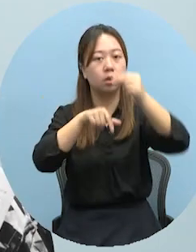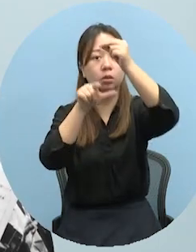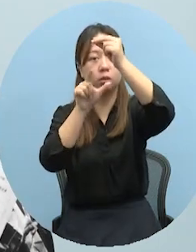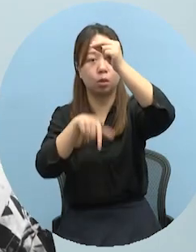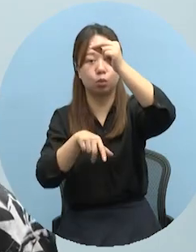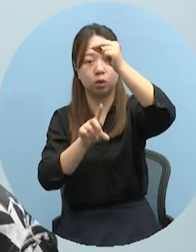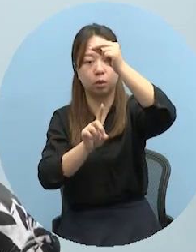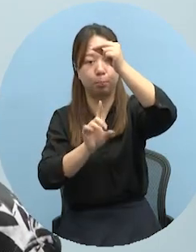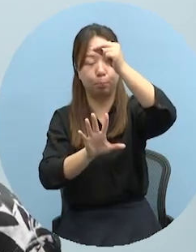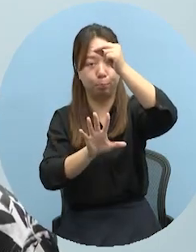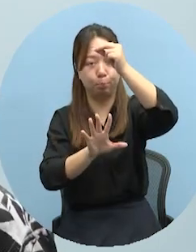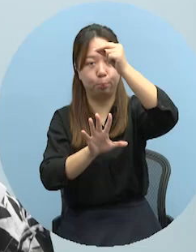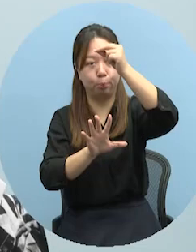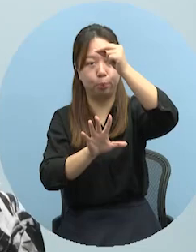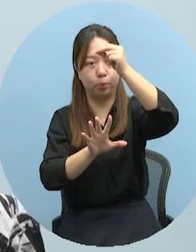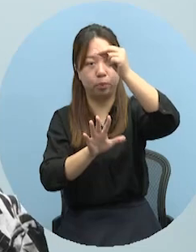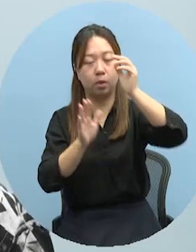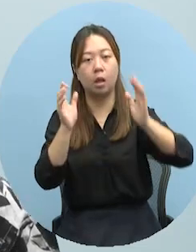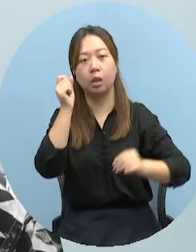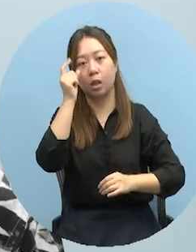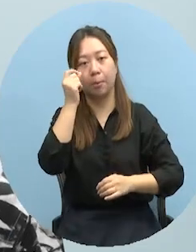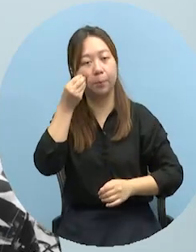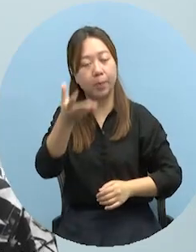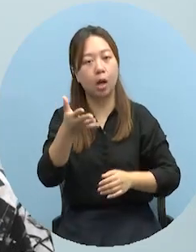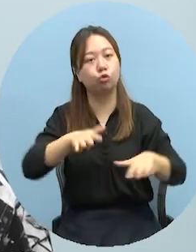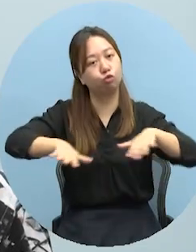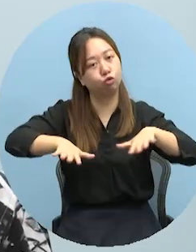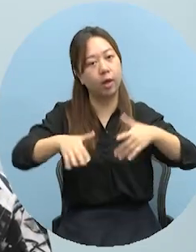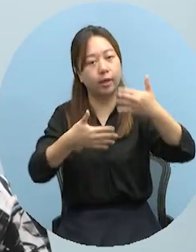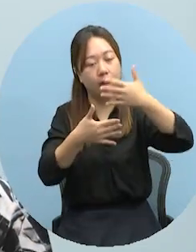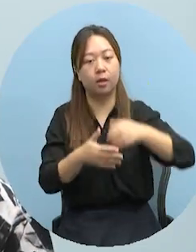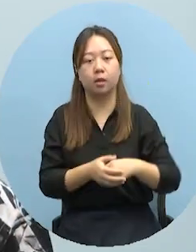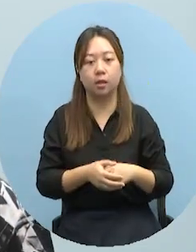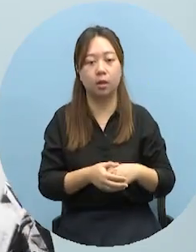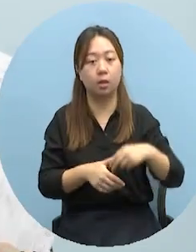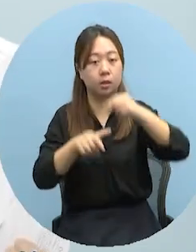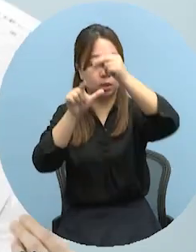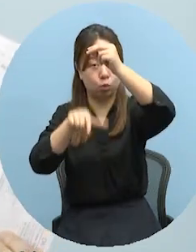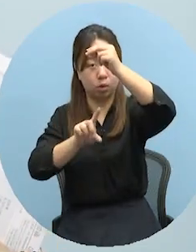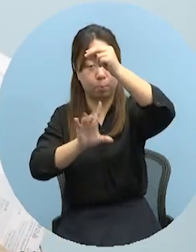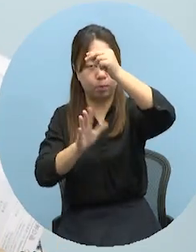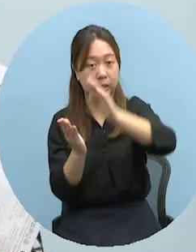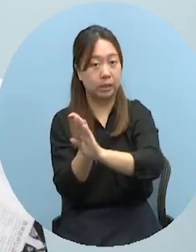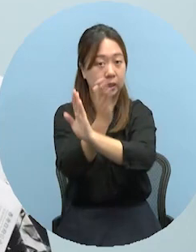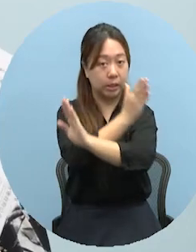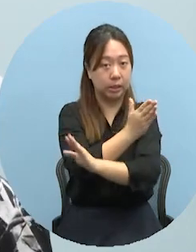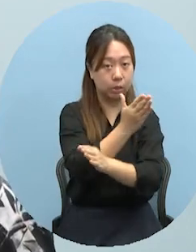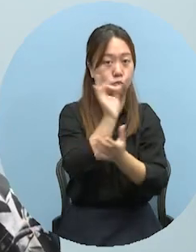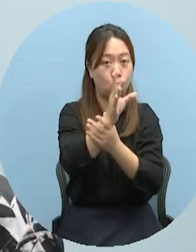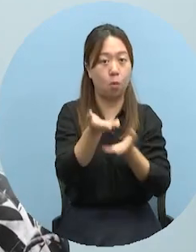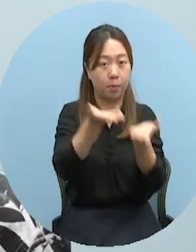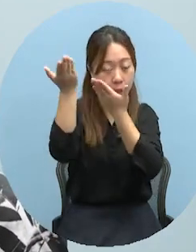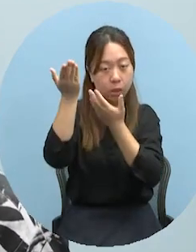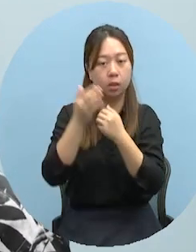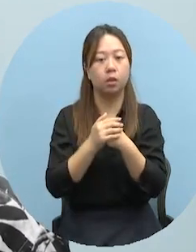段時間呢，我們叫做優先處理期，所以在7月15日或者之前交回來的表格呢，我們